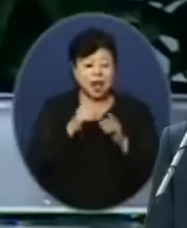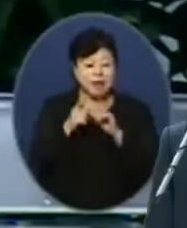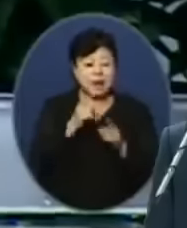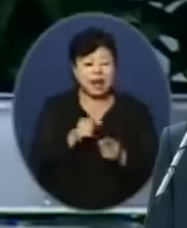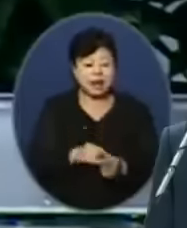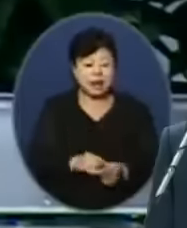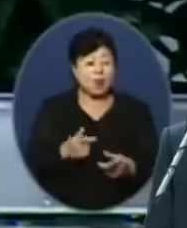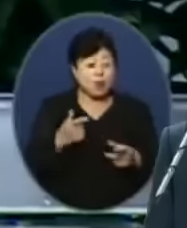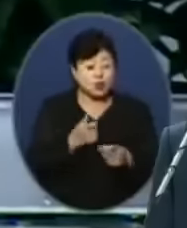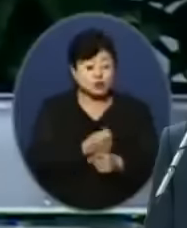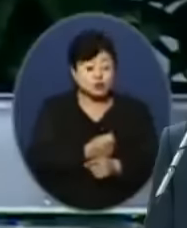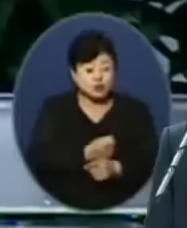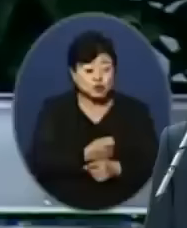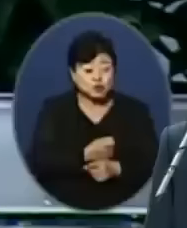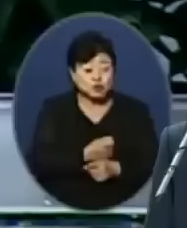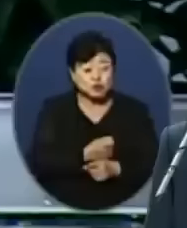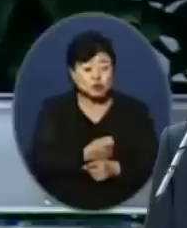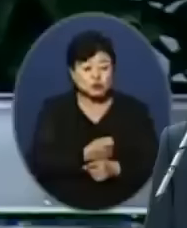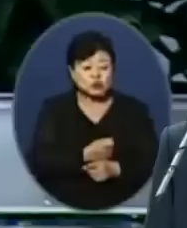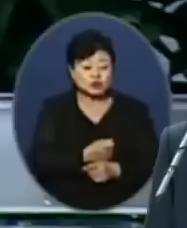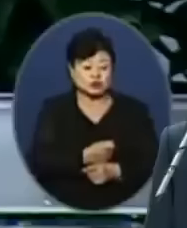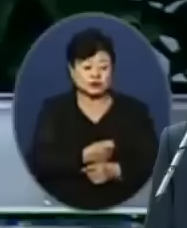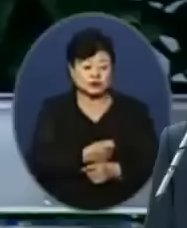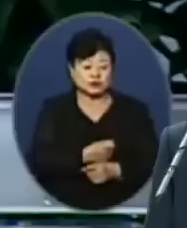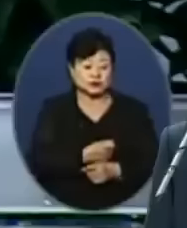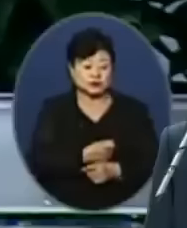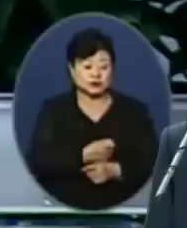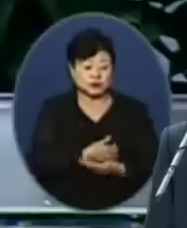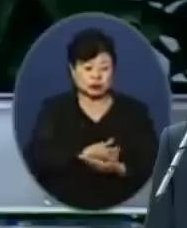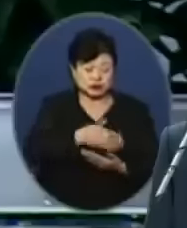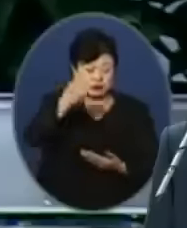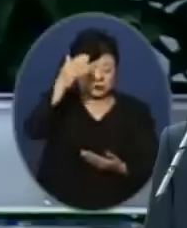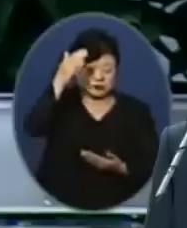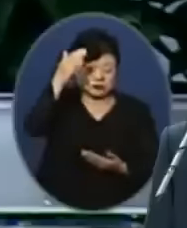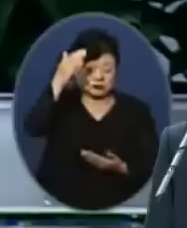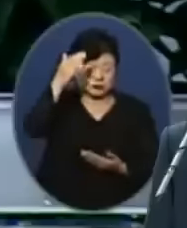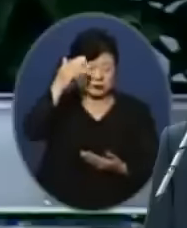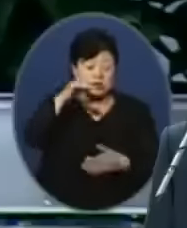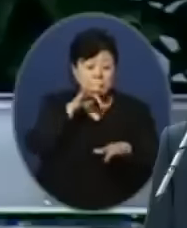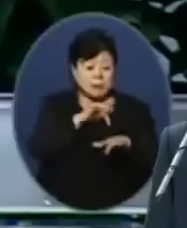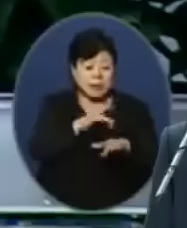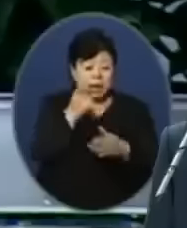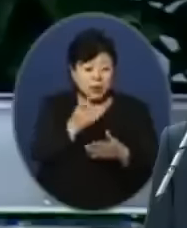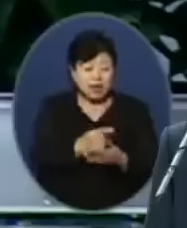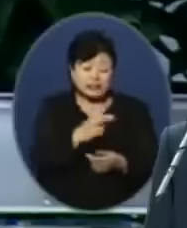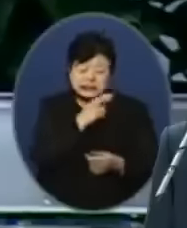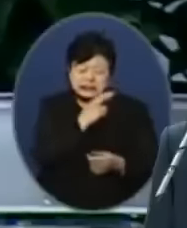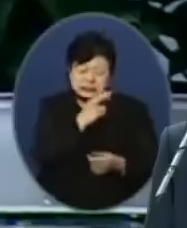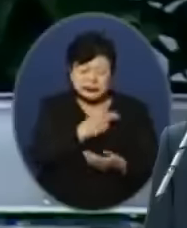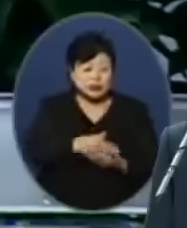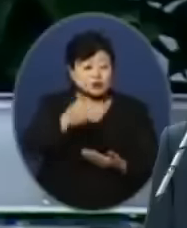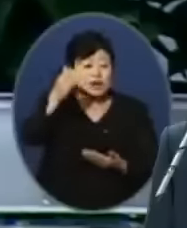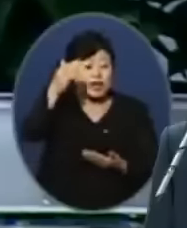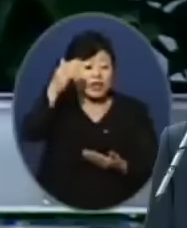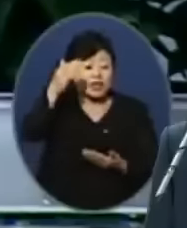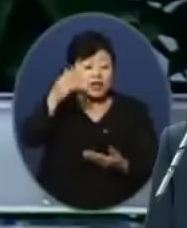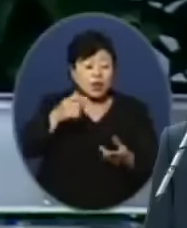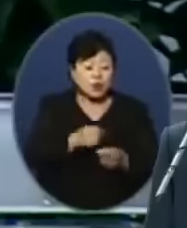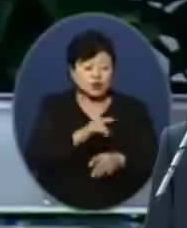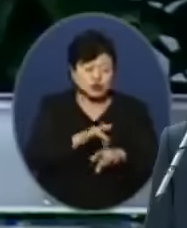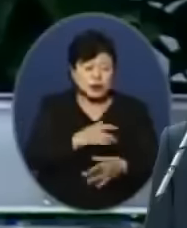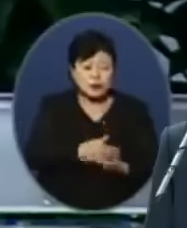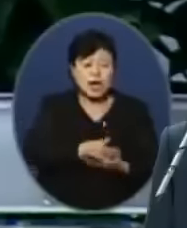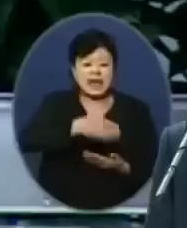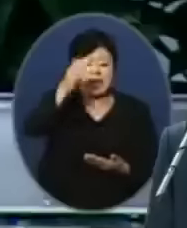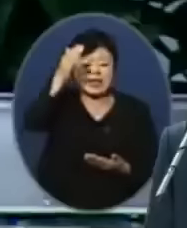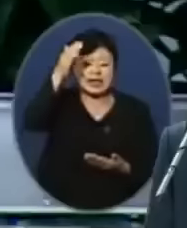말로서 원수의 이 의심을 내가 쫓아버린 것입니다. 무슨 마귀가 와서 의심을 가져오면 원수 귀신아